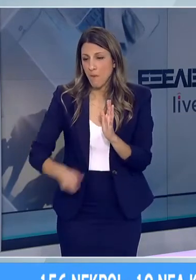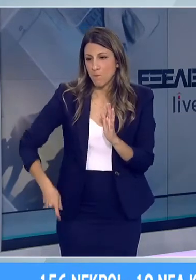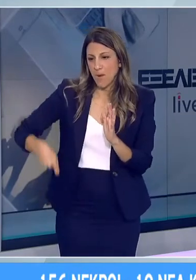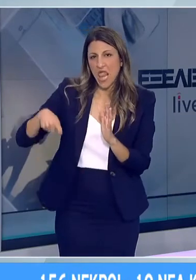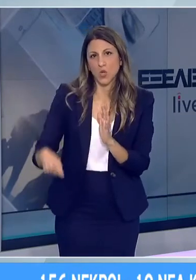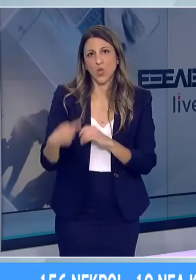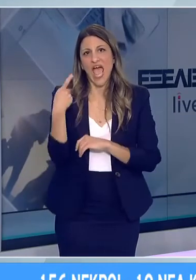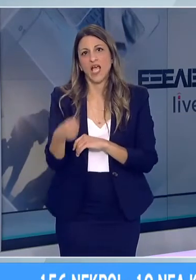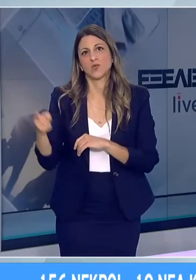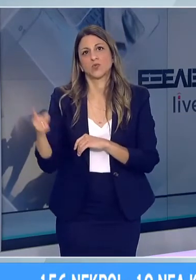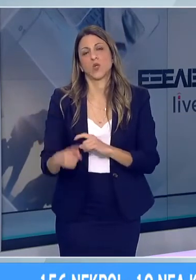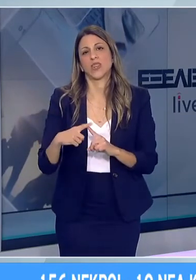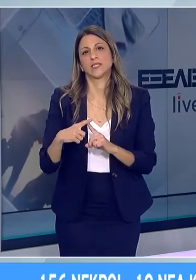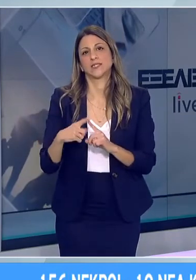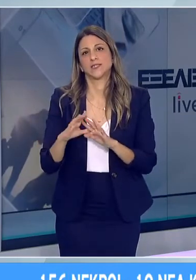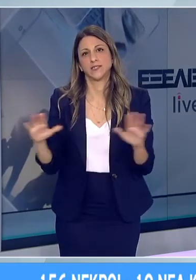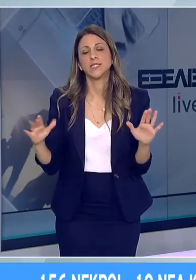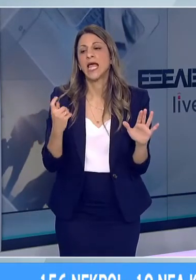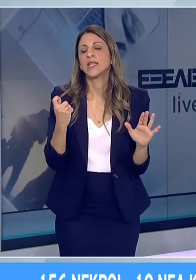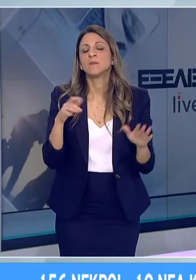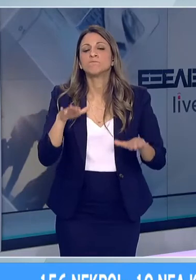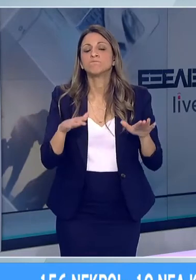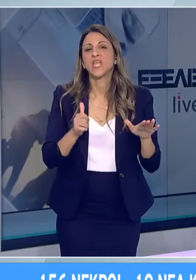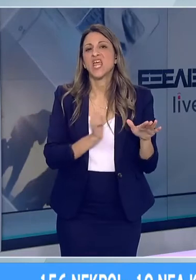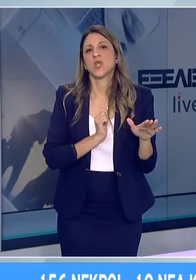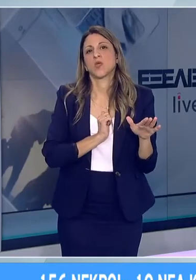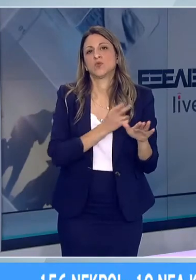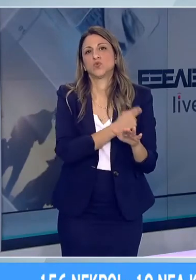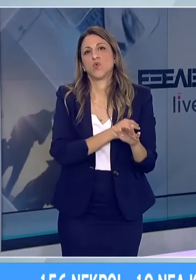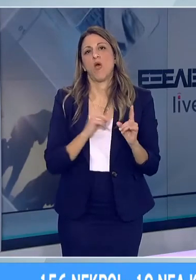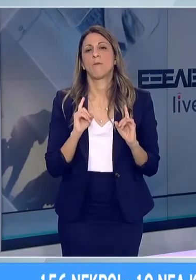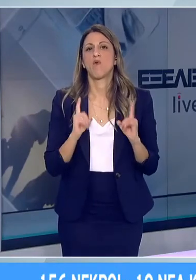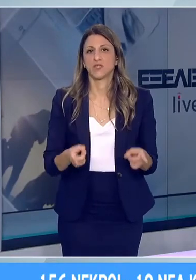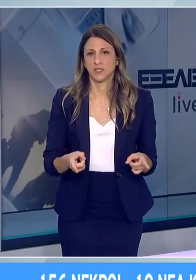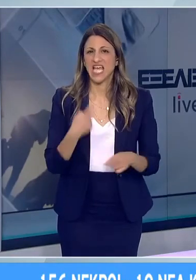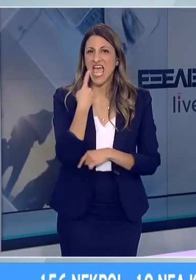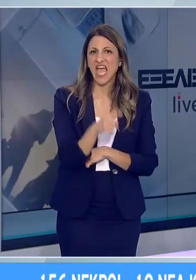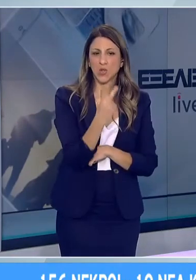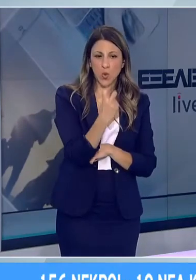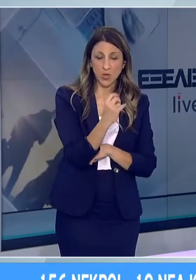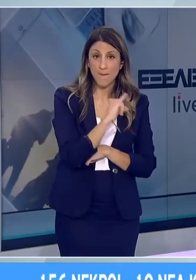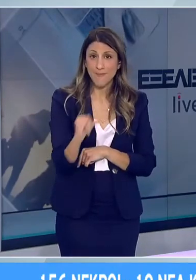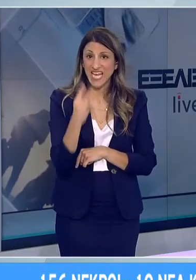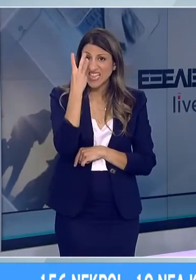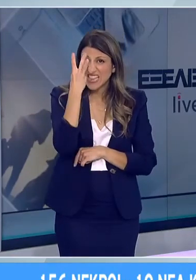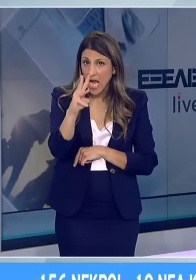100% από την τσέπη τους το τεστ, σε τιμή που καθορίζει κάθε ιδιωτική κλινική από μόνη της. Από 120 έως 300